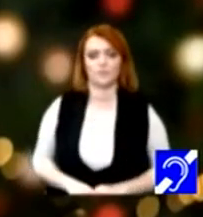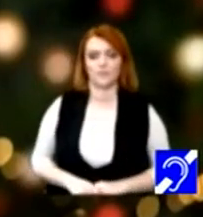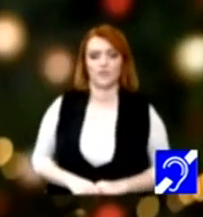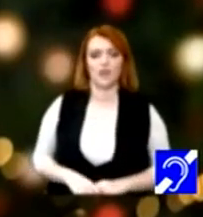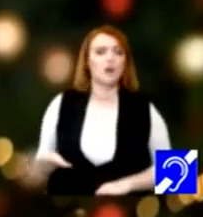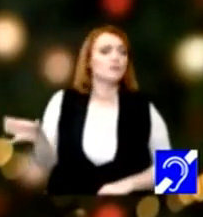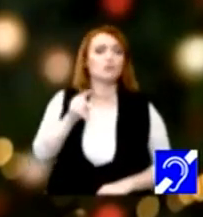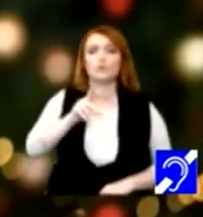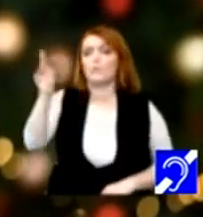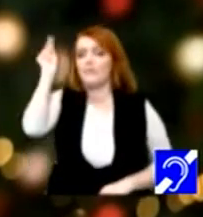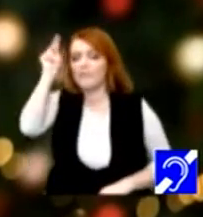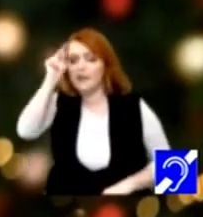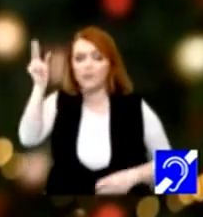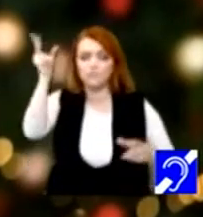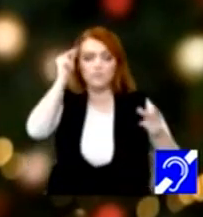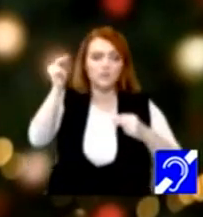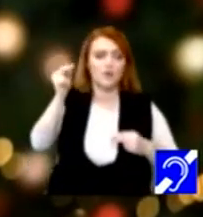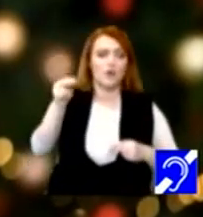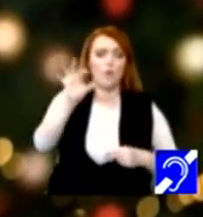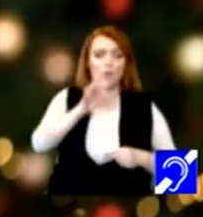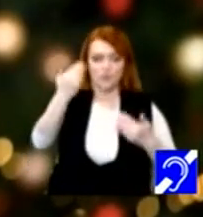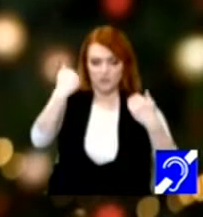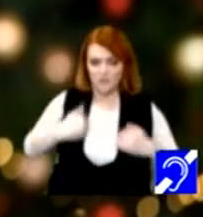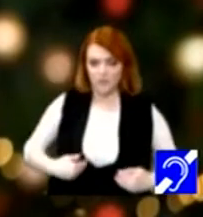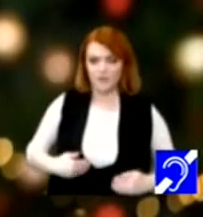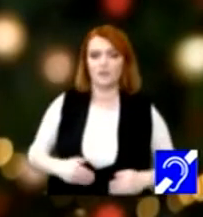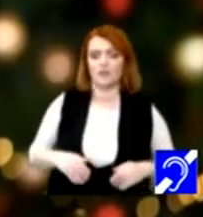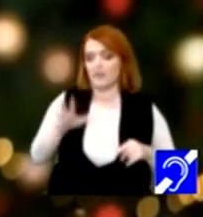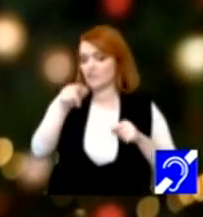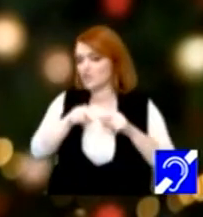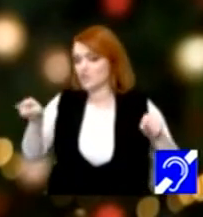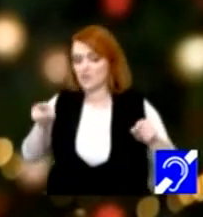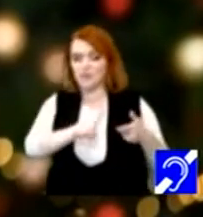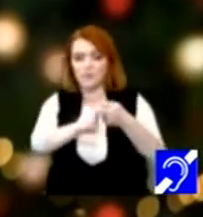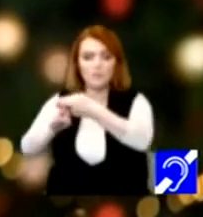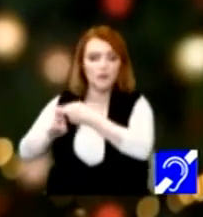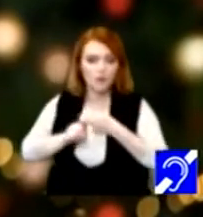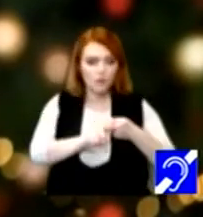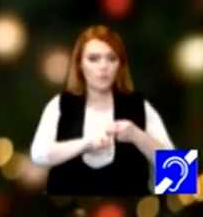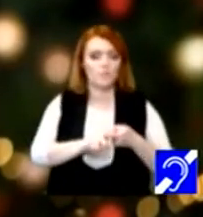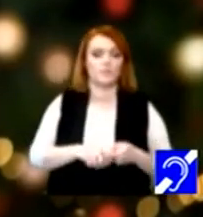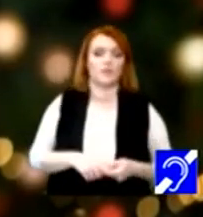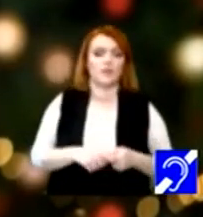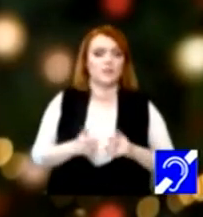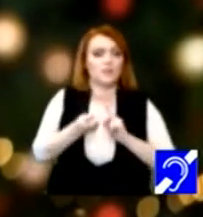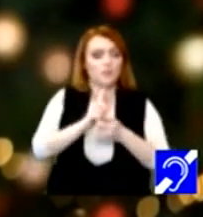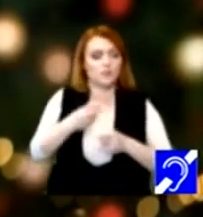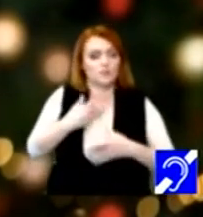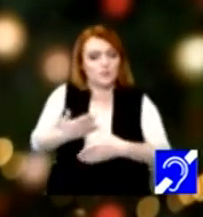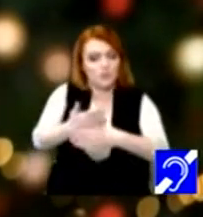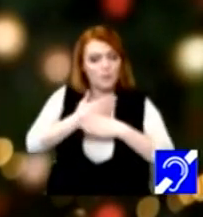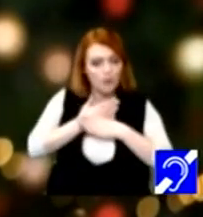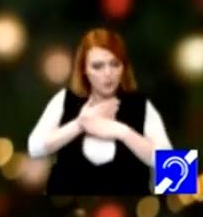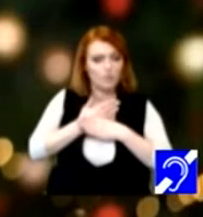Tot ce am învățat despre noi înșine pe parcursul pandemiei ar trebui să ne inspire și să